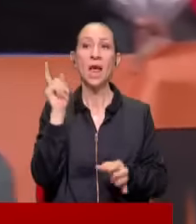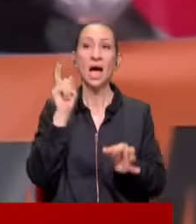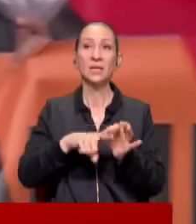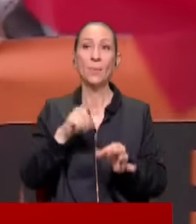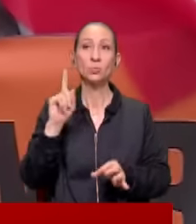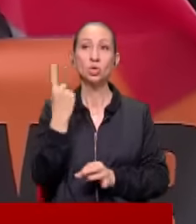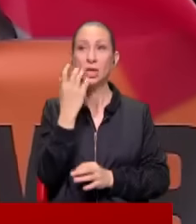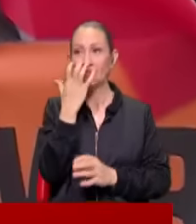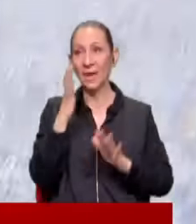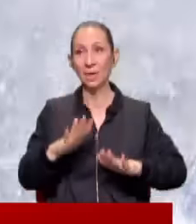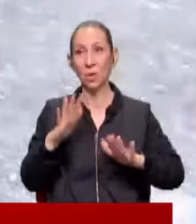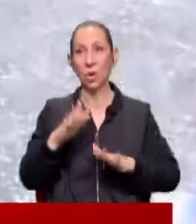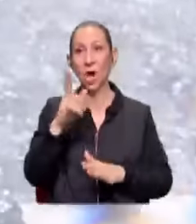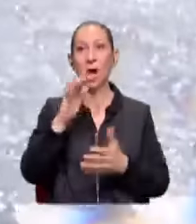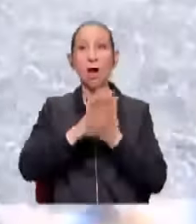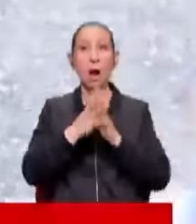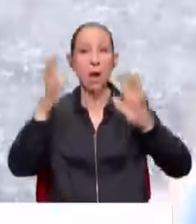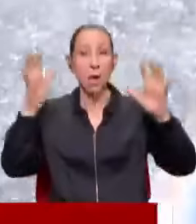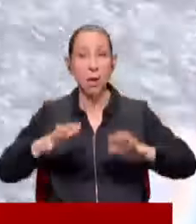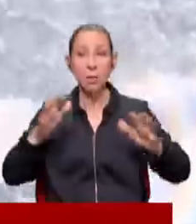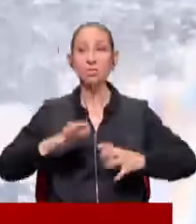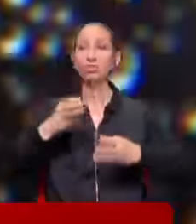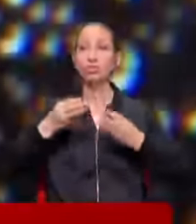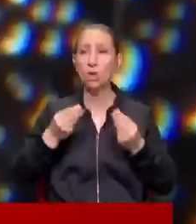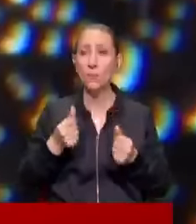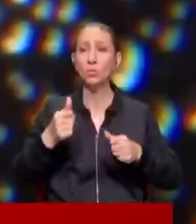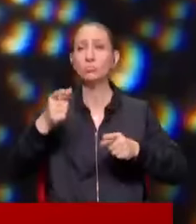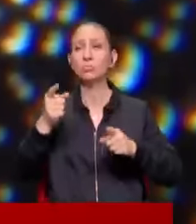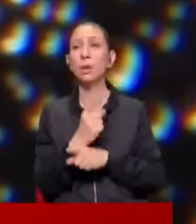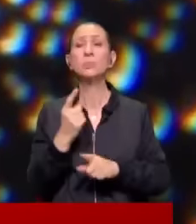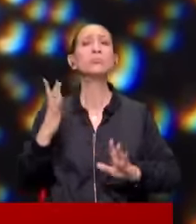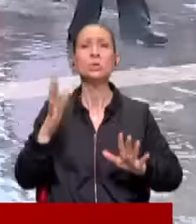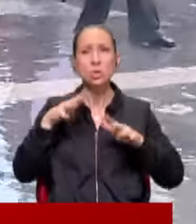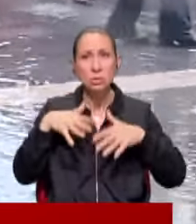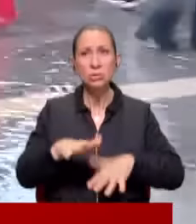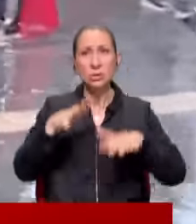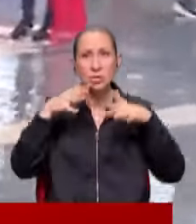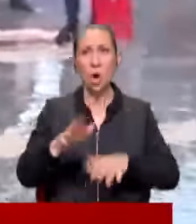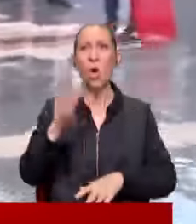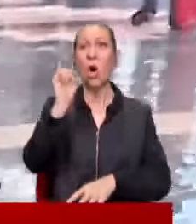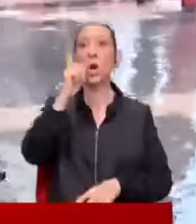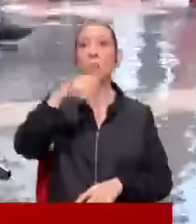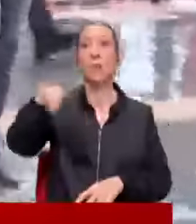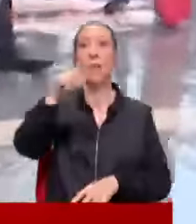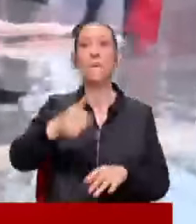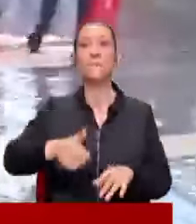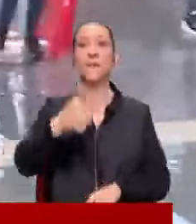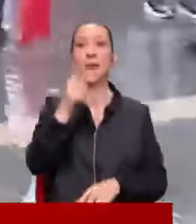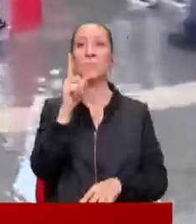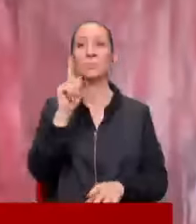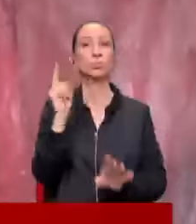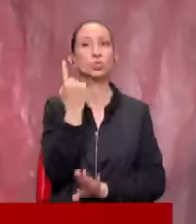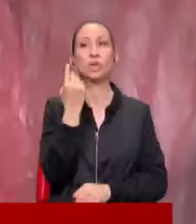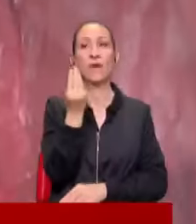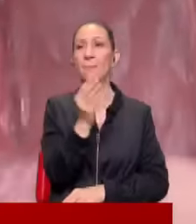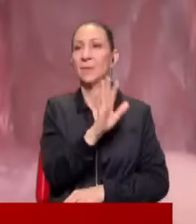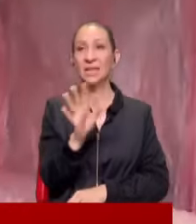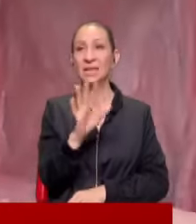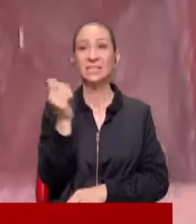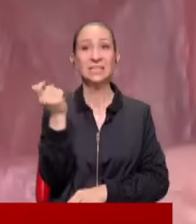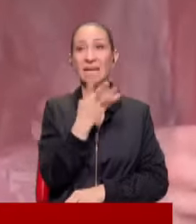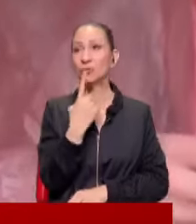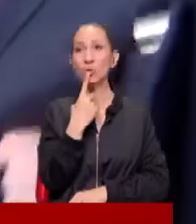atama müjdesi bekliyor. Kar, yağmur, çamur demeden sokaklardan ses yükselten öğretmenlere bakan yine bir müjde vermedi.